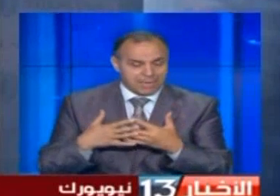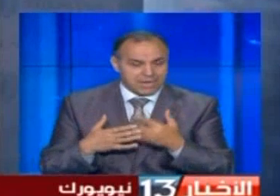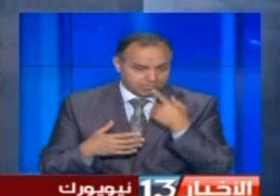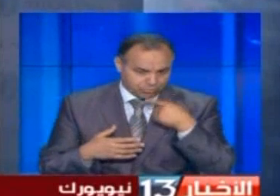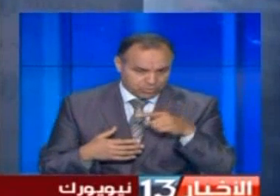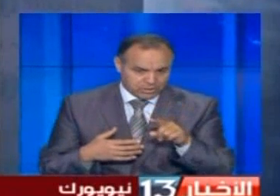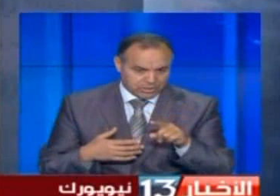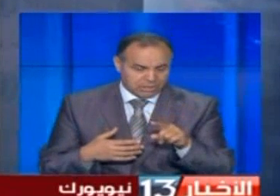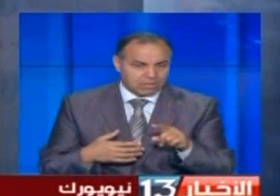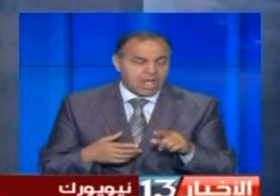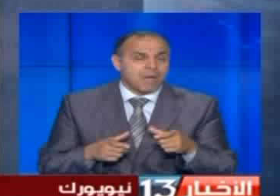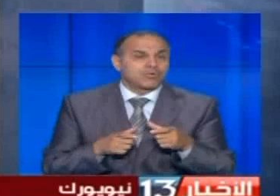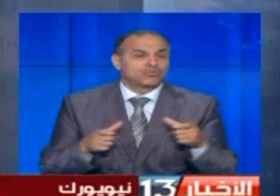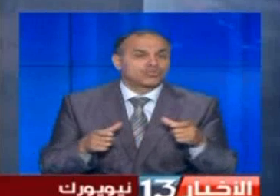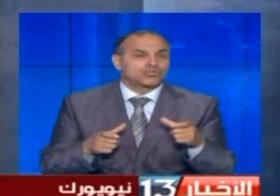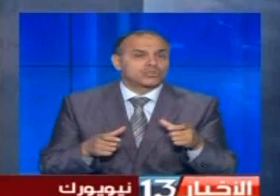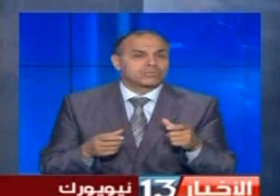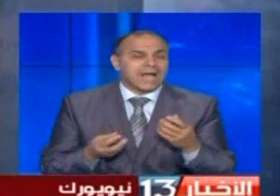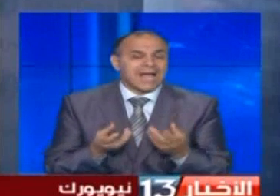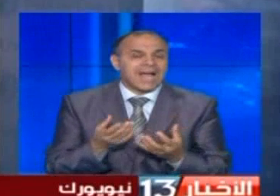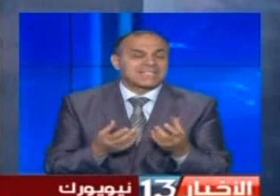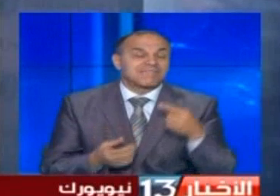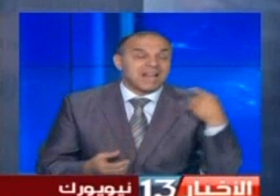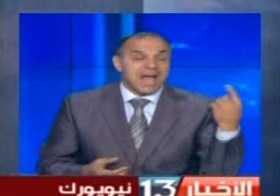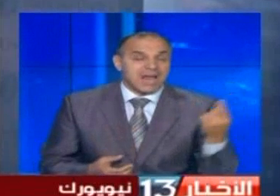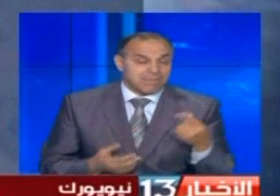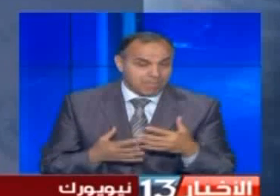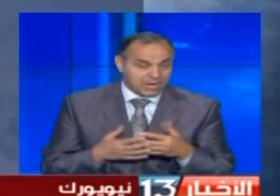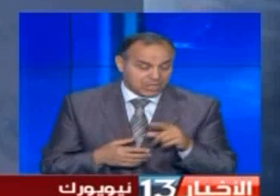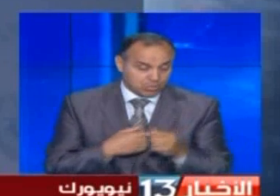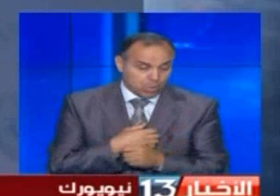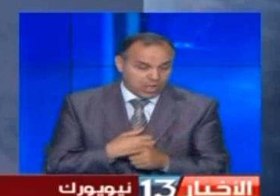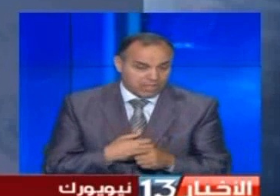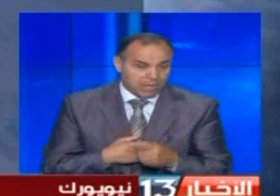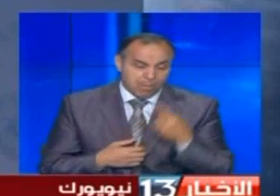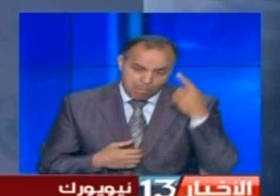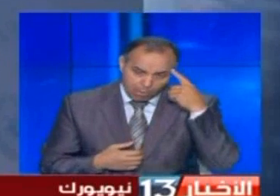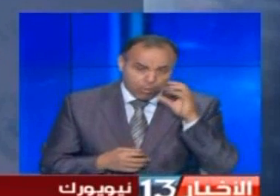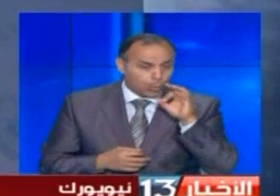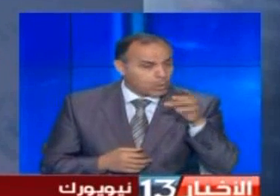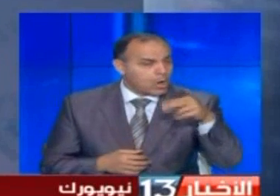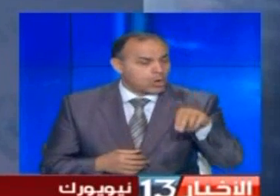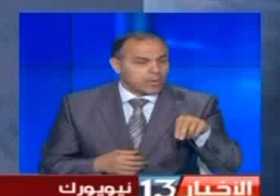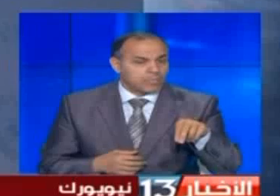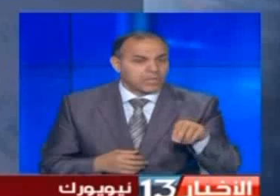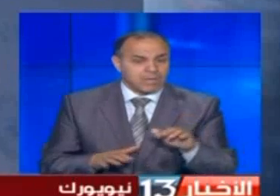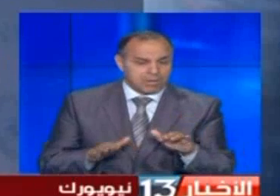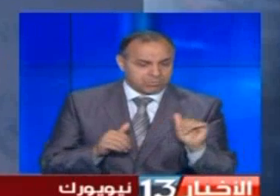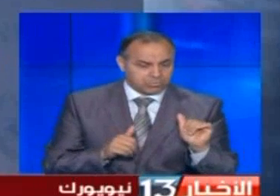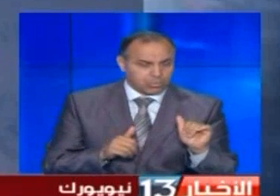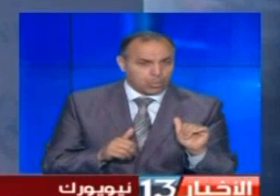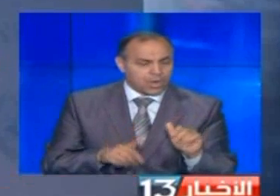المتحدة إحدى أكبر منتجي الانبعاثات في العالم خلال هذا الأسبوع موقفها من الاتفاق، إما بالانسحاب